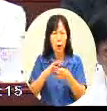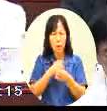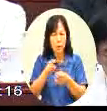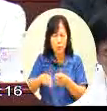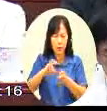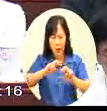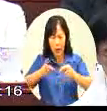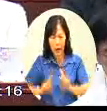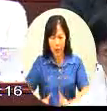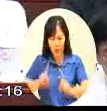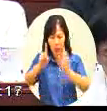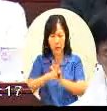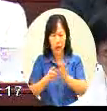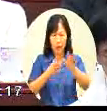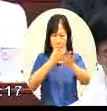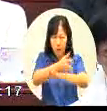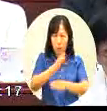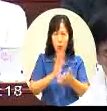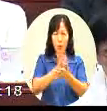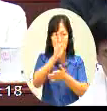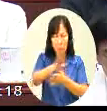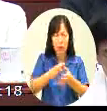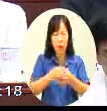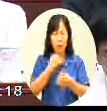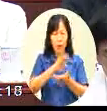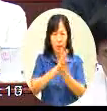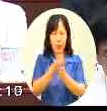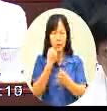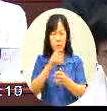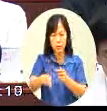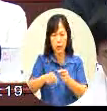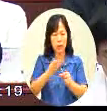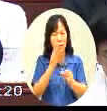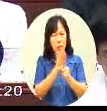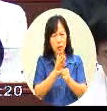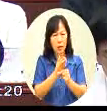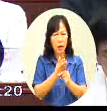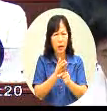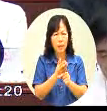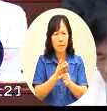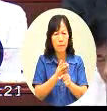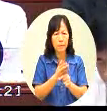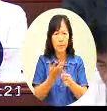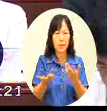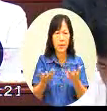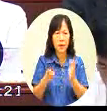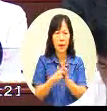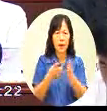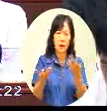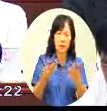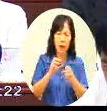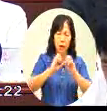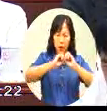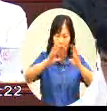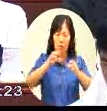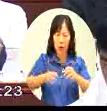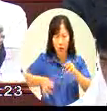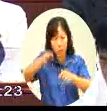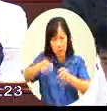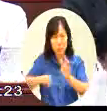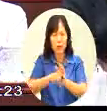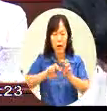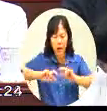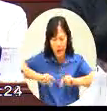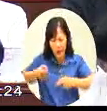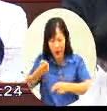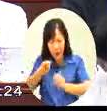个幅度高于市场上涨的趋势。所以这中间呢，我们大概似乎说公告限值当然微调，但